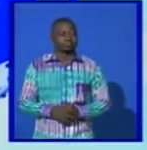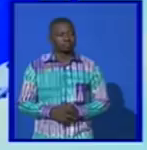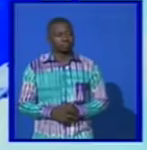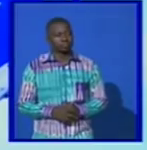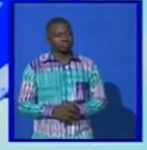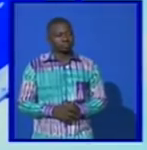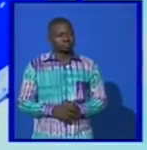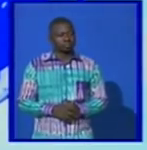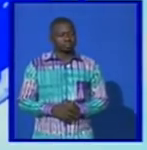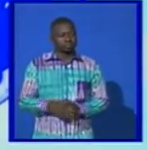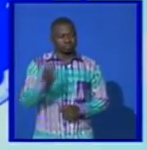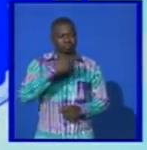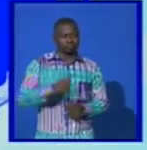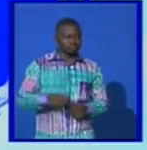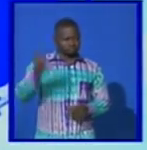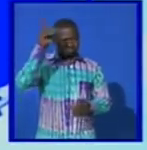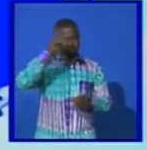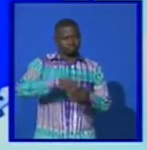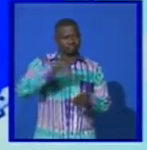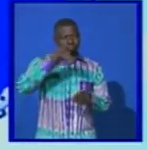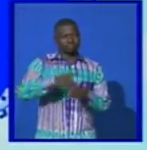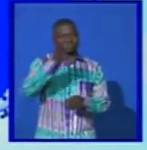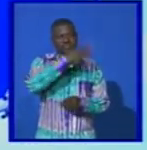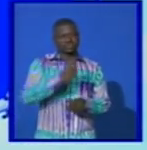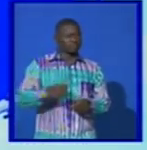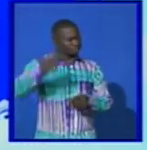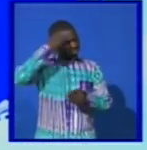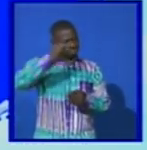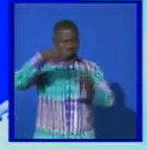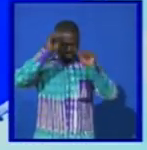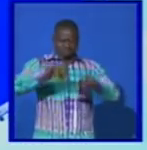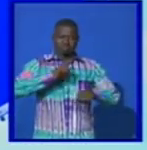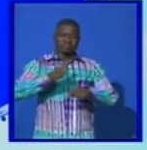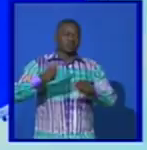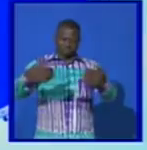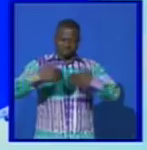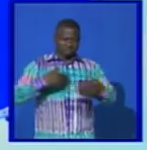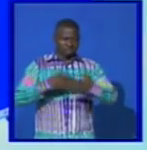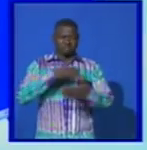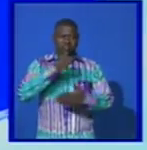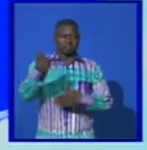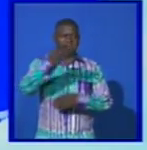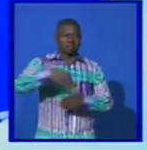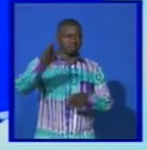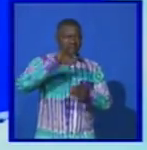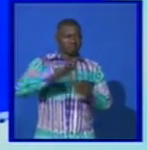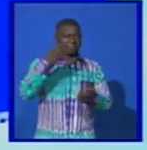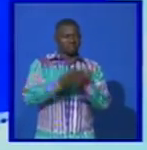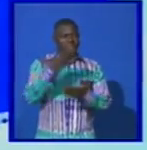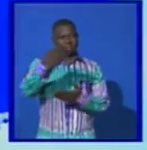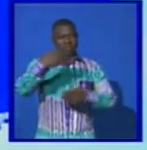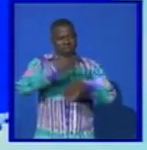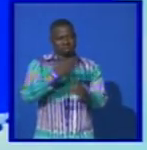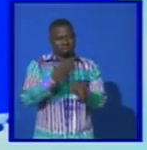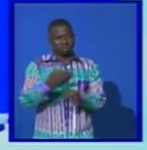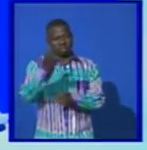Démocrates et républicains ne sont pas parvenus à voter le budget de fonctionnement de l'administration américaine, ce qui crée le fameux shutdown ou